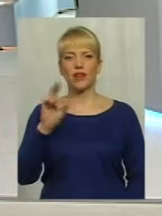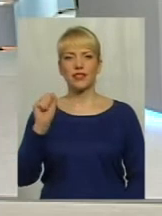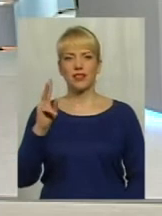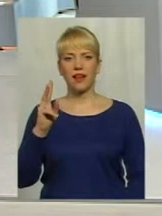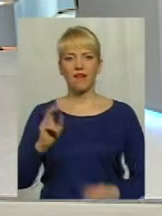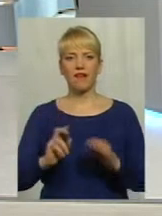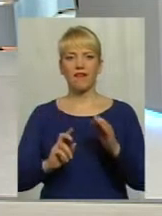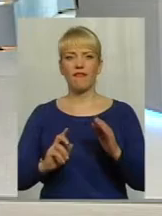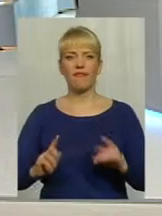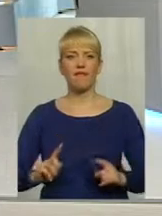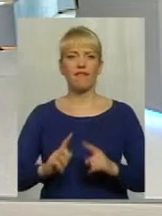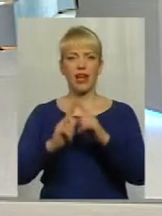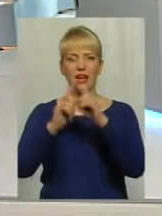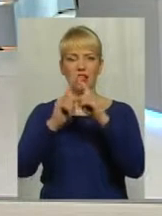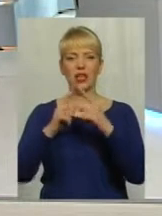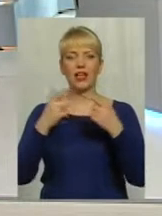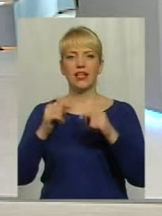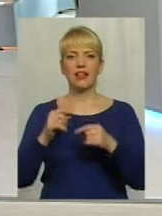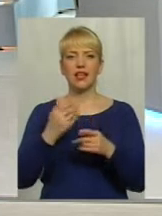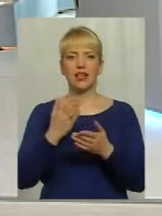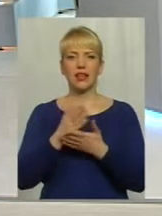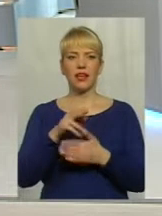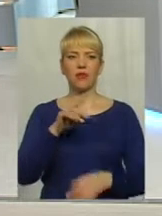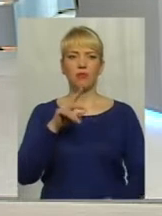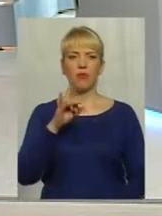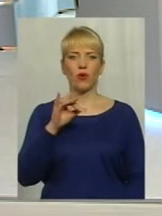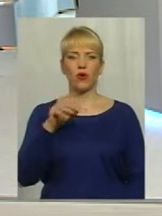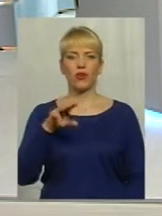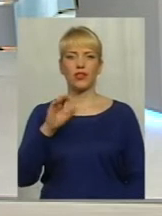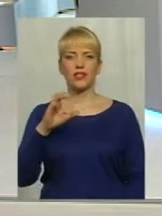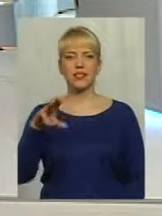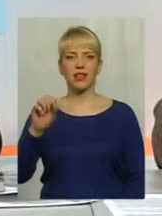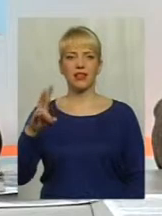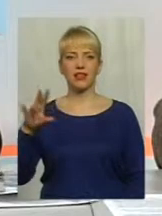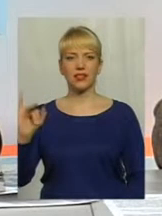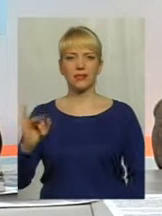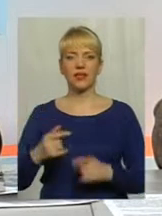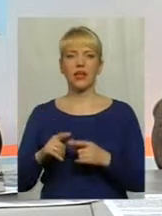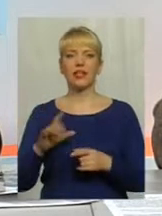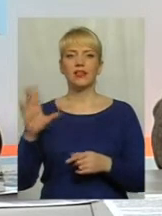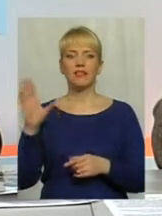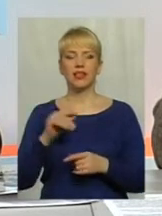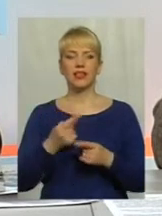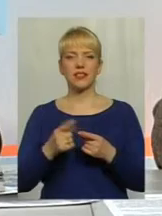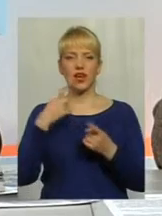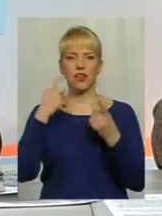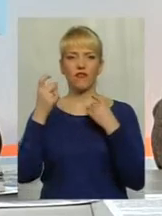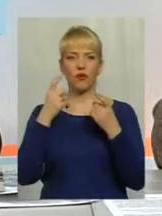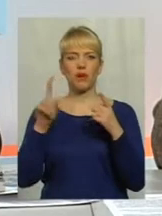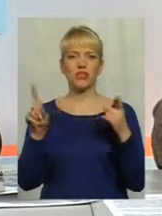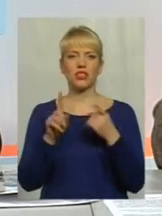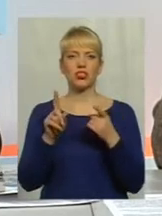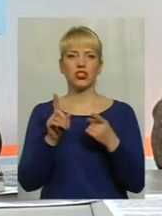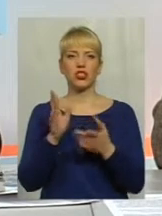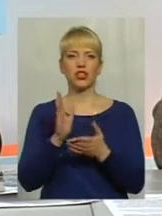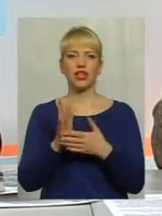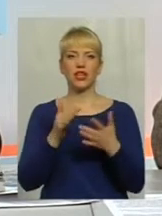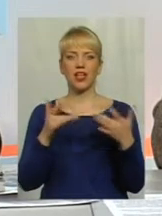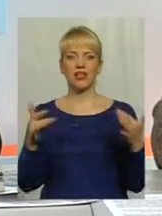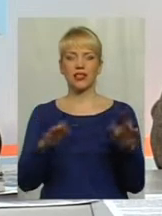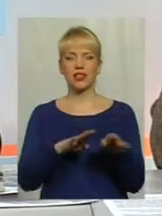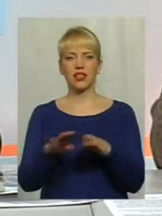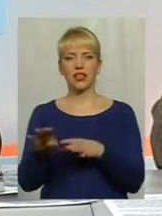з протестантами. І, зрозуміло, ця інформація ще знаходиться на різних